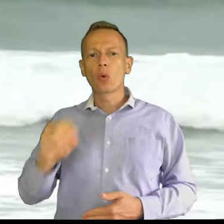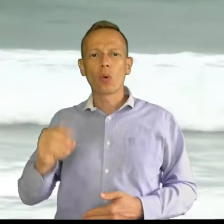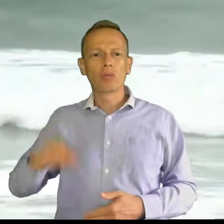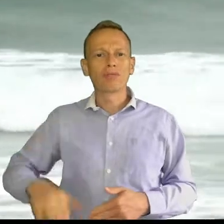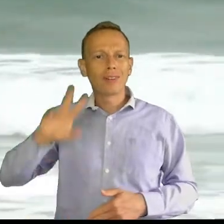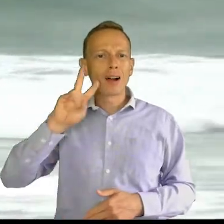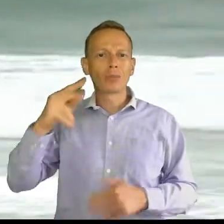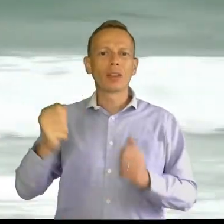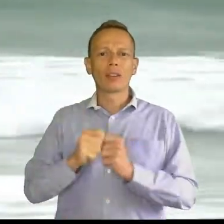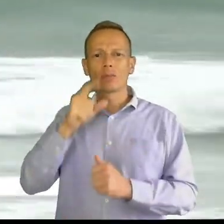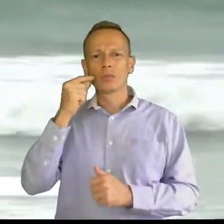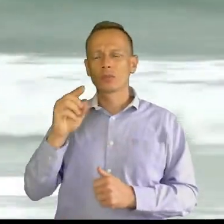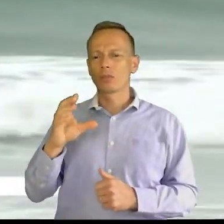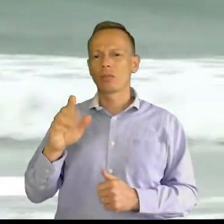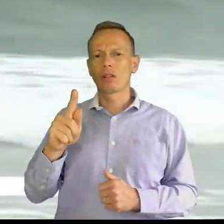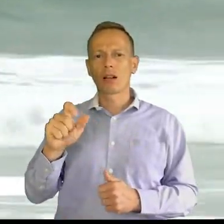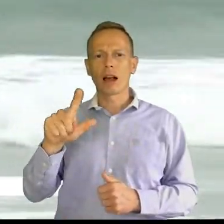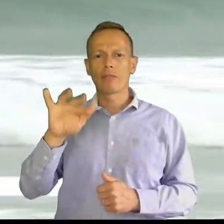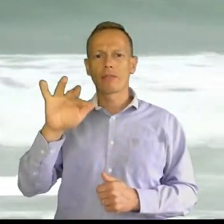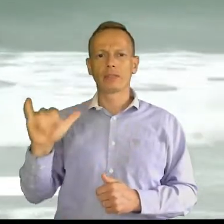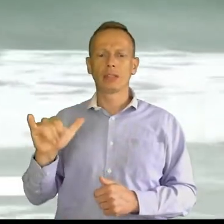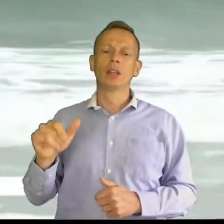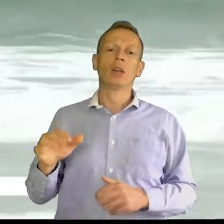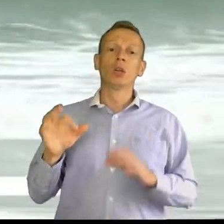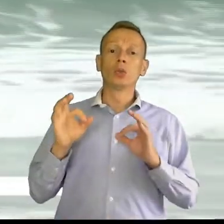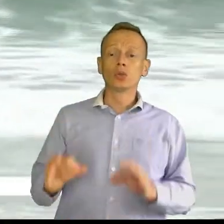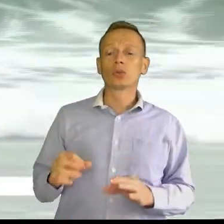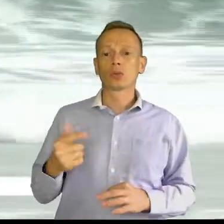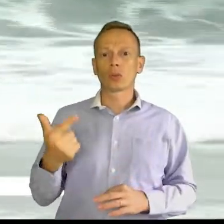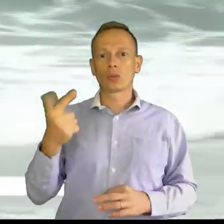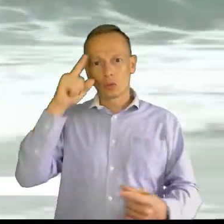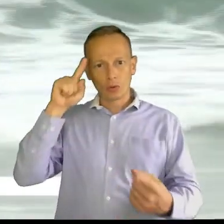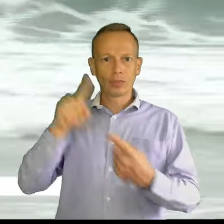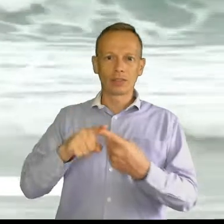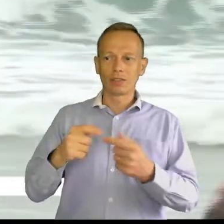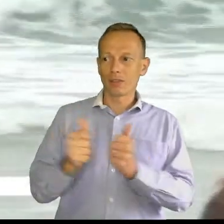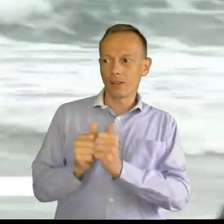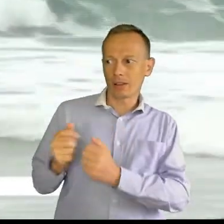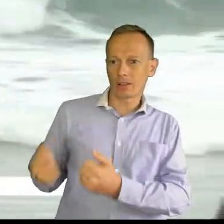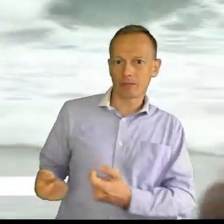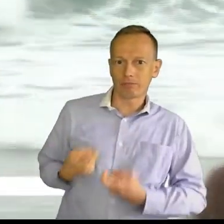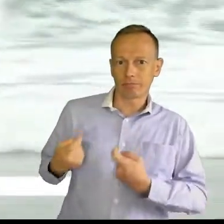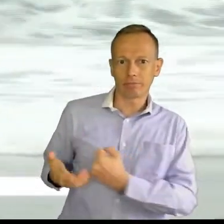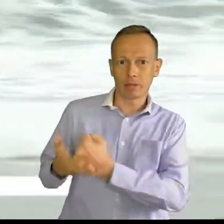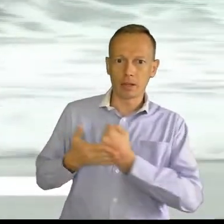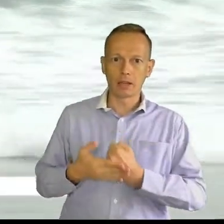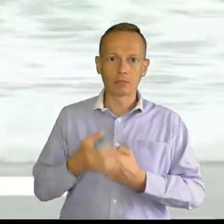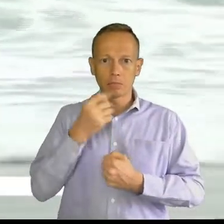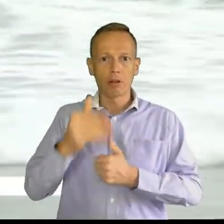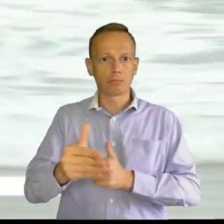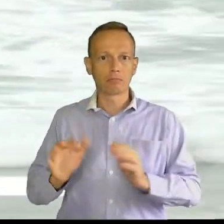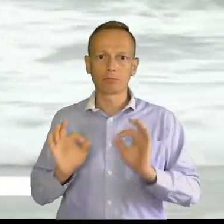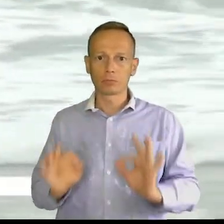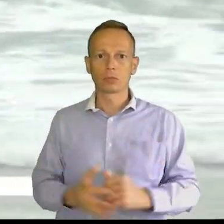là où il a grandi dans le surf aux côtés de Vincent Guelfi. 2 spots pour un seul but et un beau défi à relever pour lui. Le garçon est bien encadré.